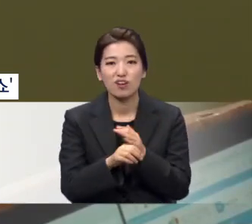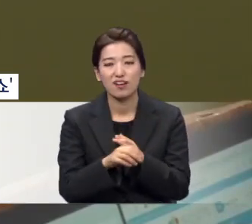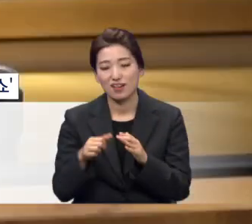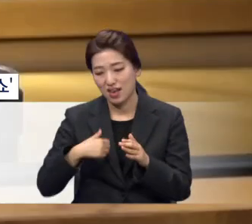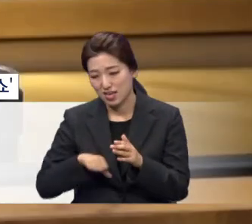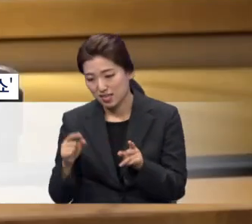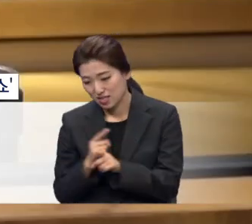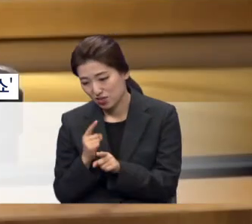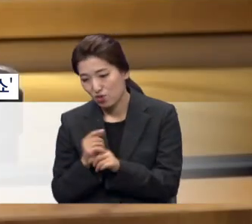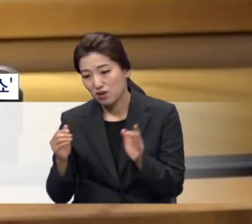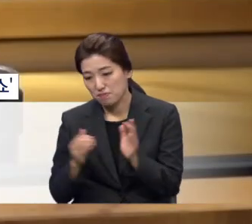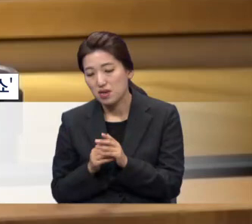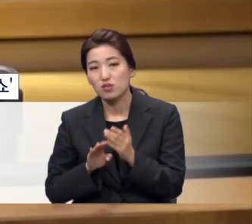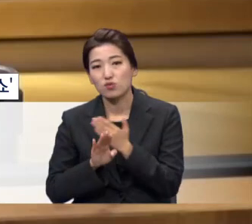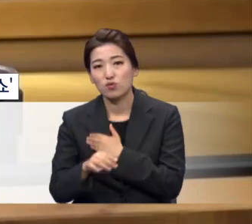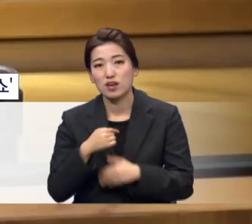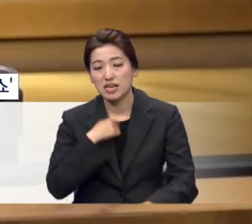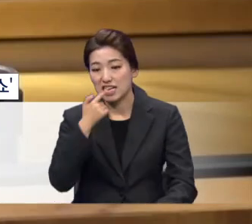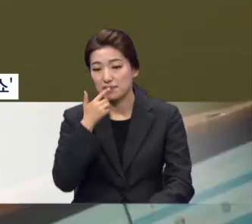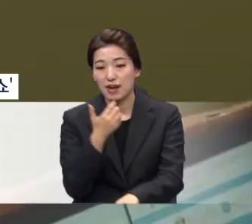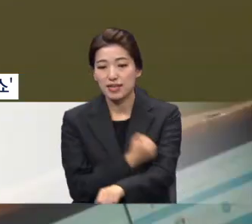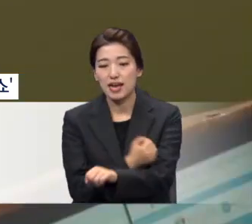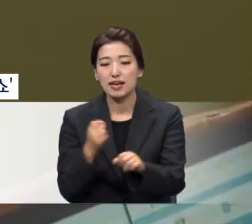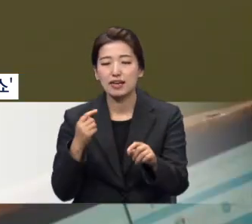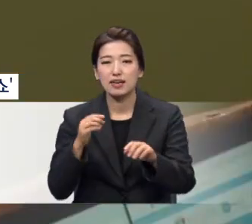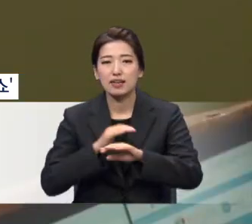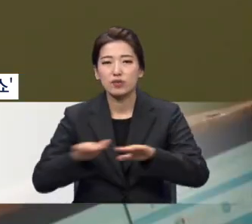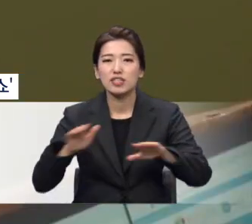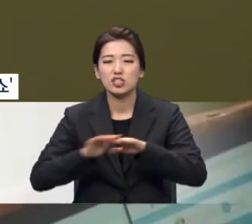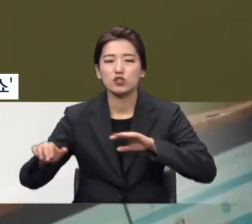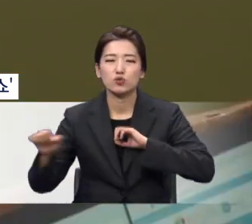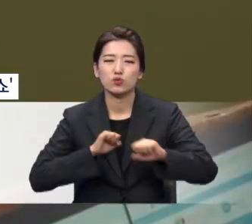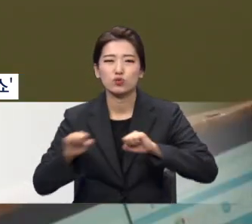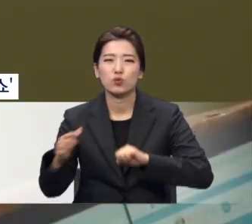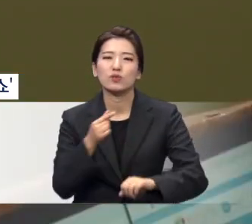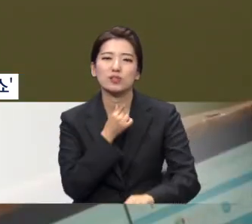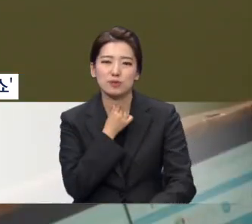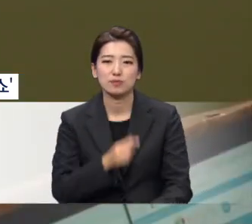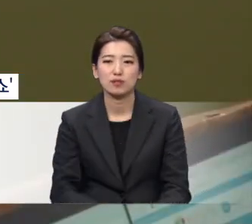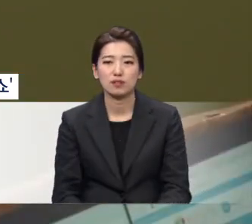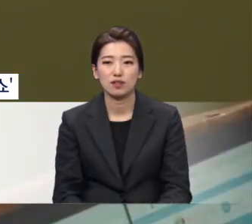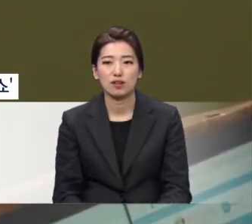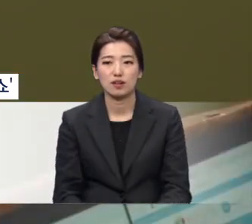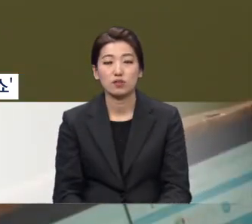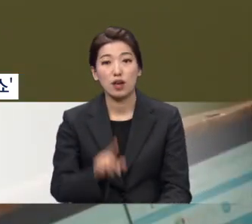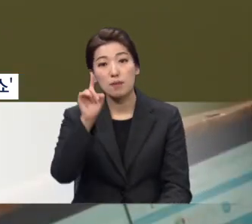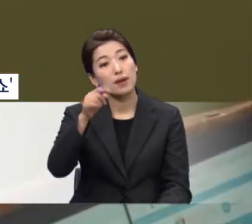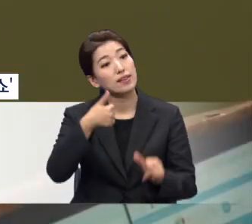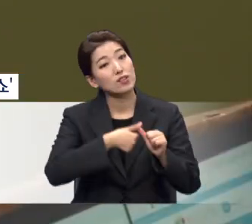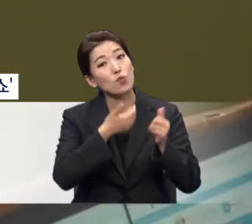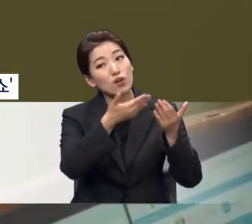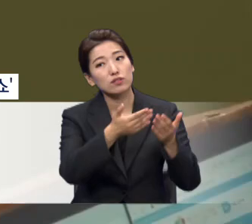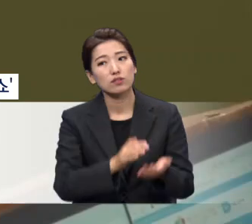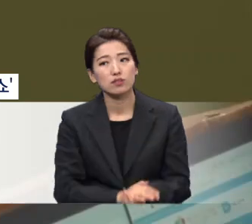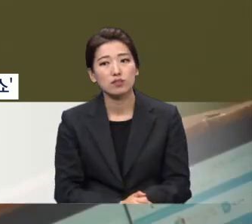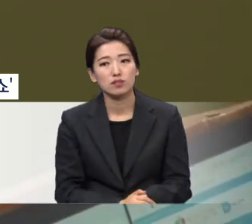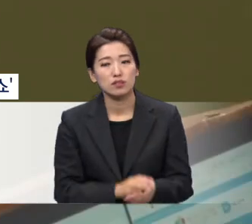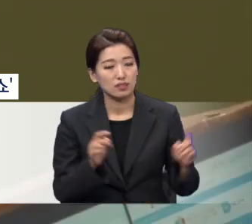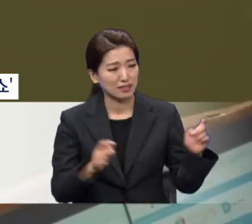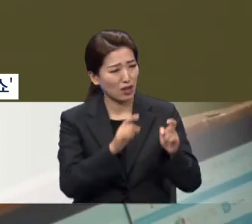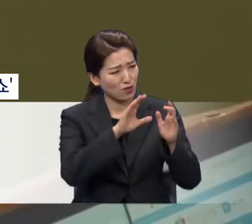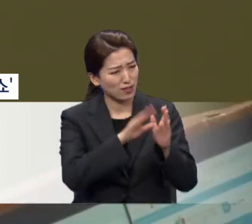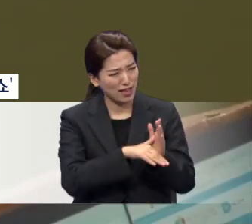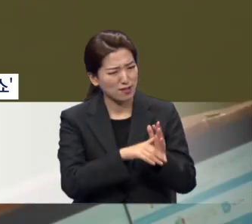다니면서 한 마디 조언해 주신다면 지금 정치에 대해서 싸울 땐 싸우시고 꼭 할 일 있을 땐 힘을 합해